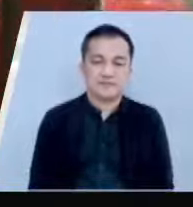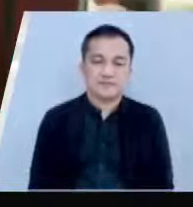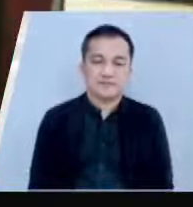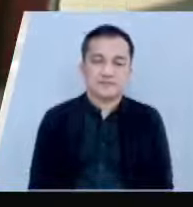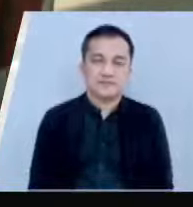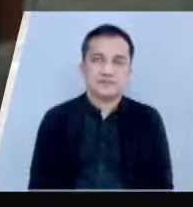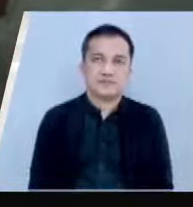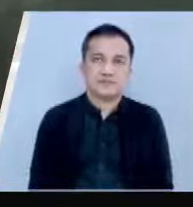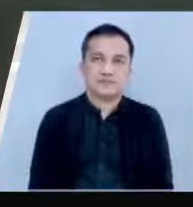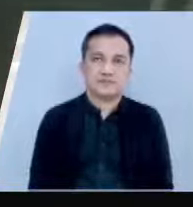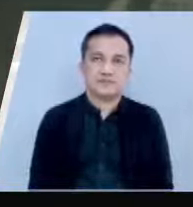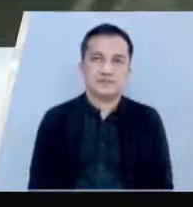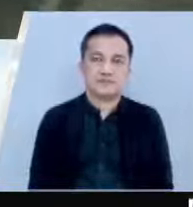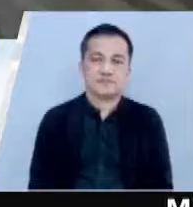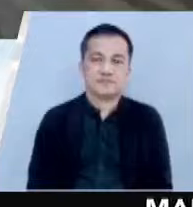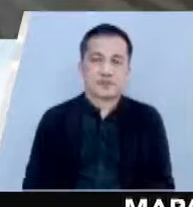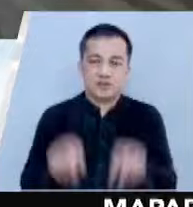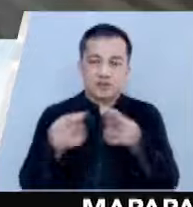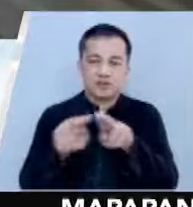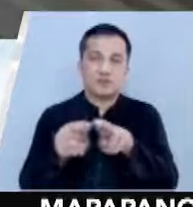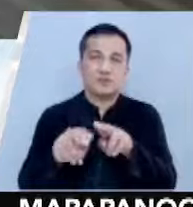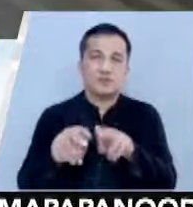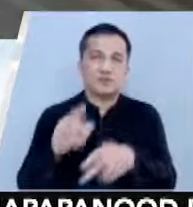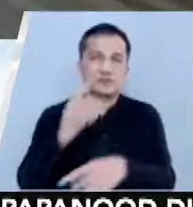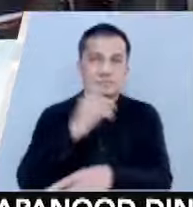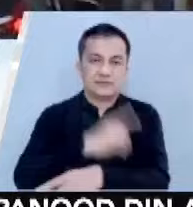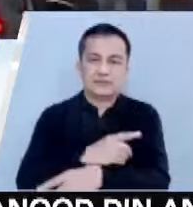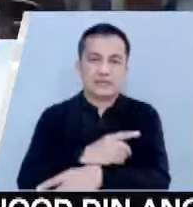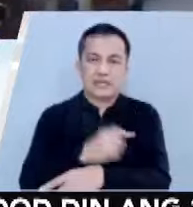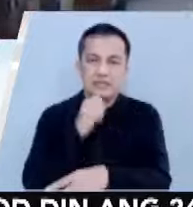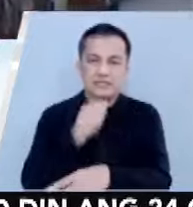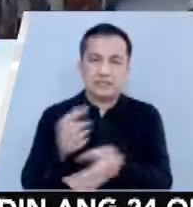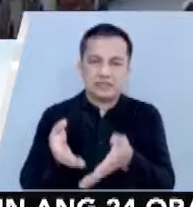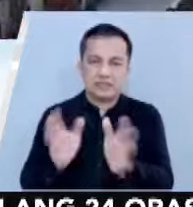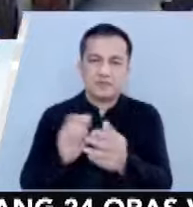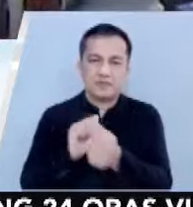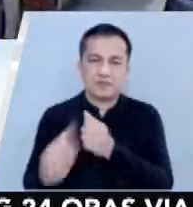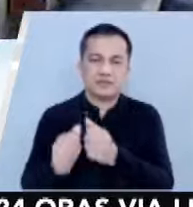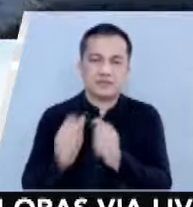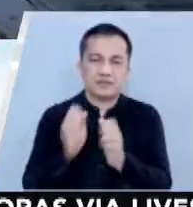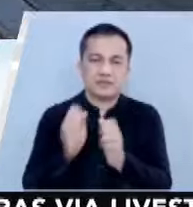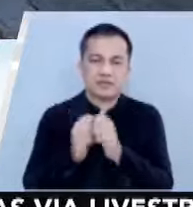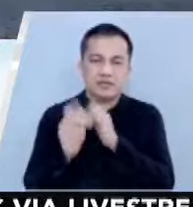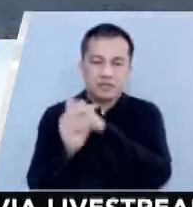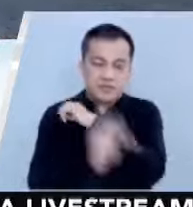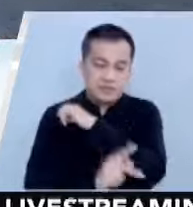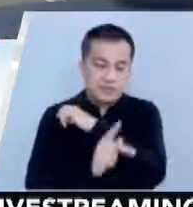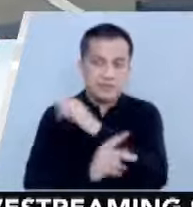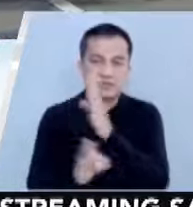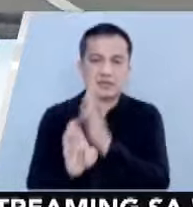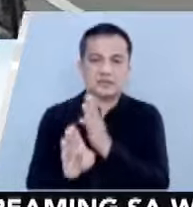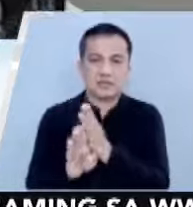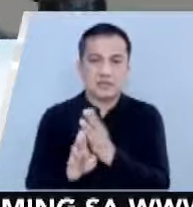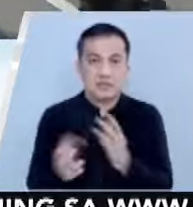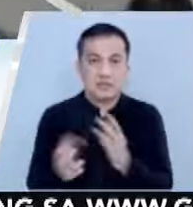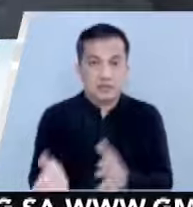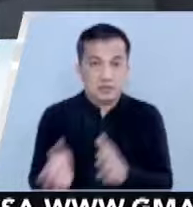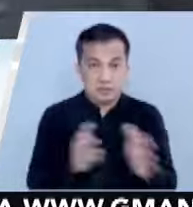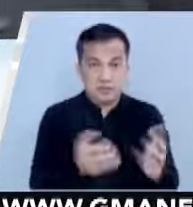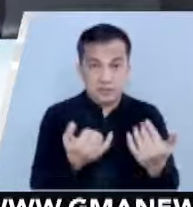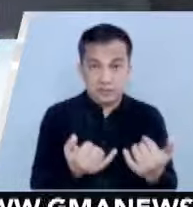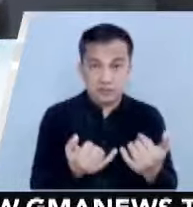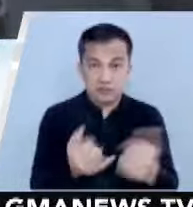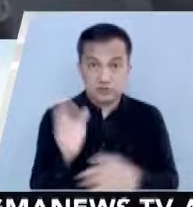Sa karaniwang panahon, hindi pinapadaan sa kahabaan ng EDSA ang mga provincial buses. Pero ngayong Kapaskuhan, muling